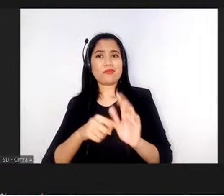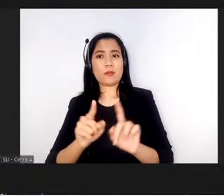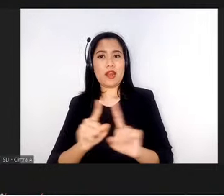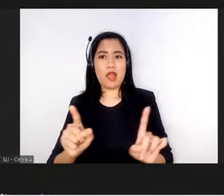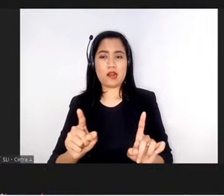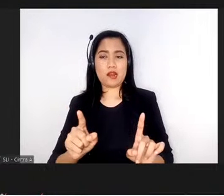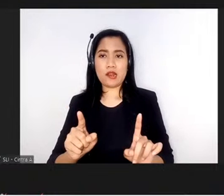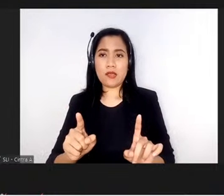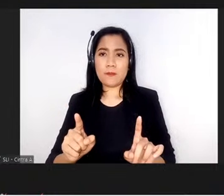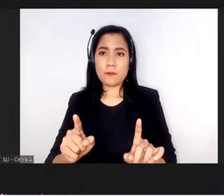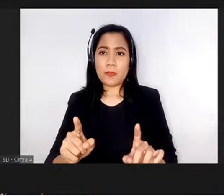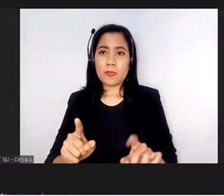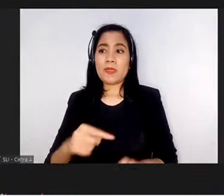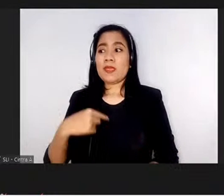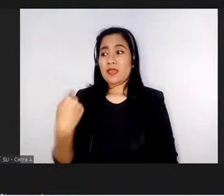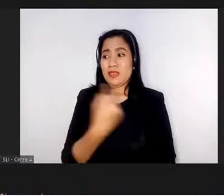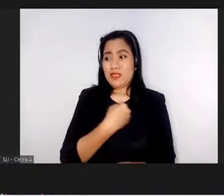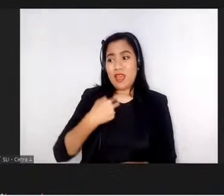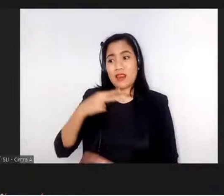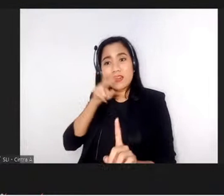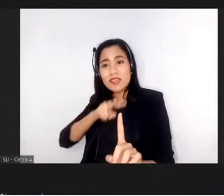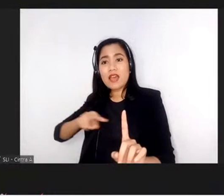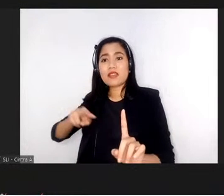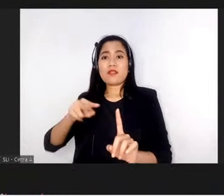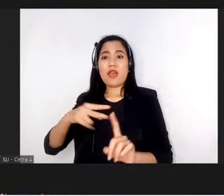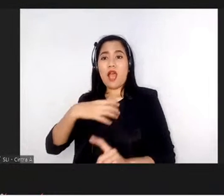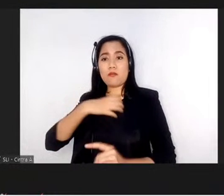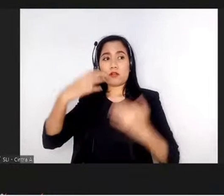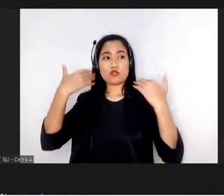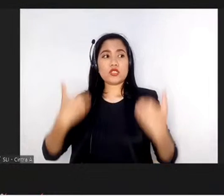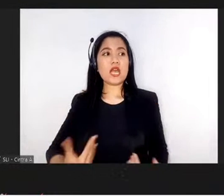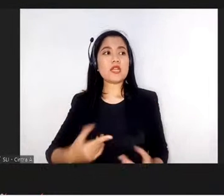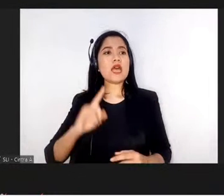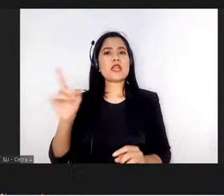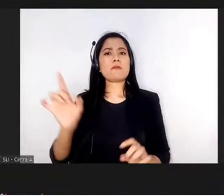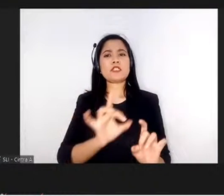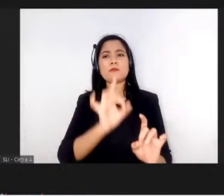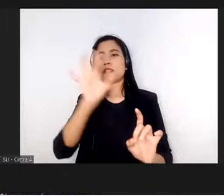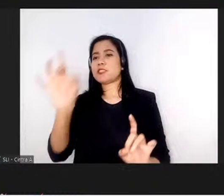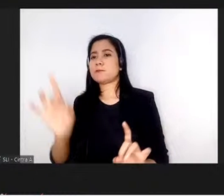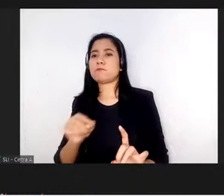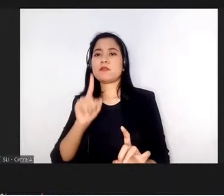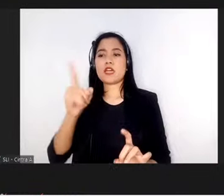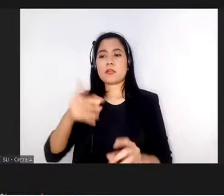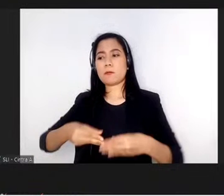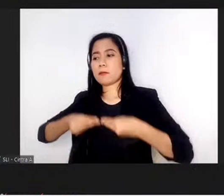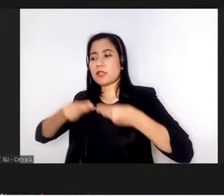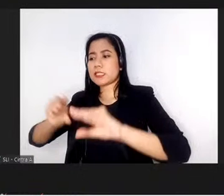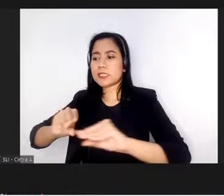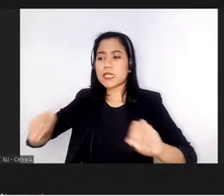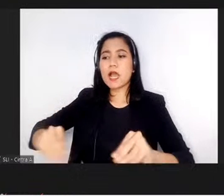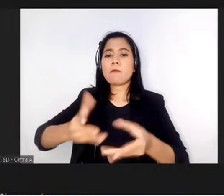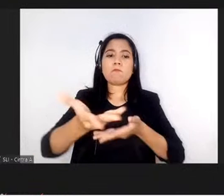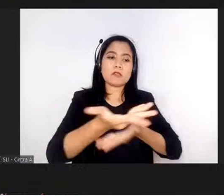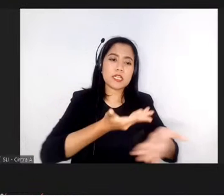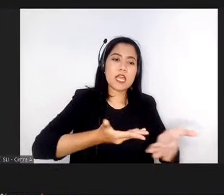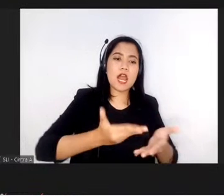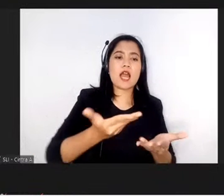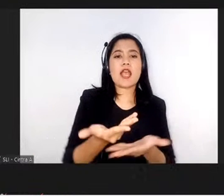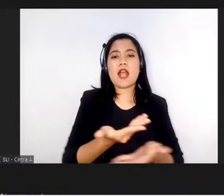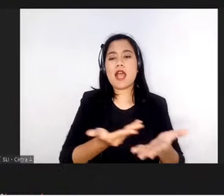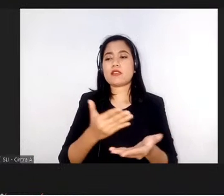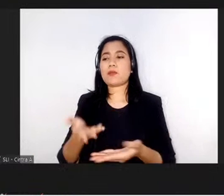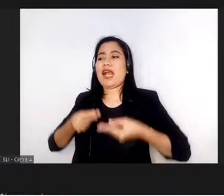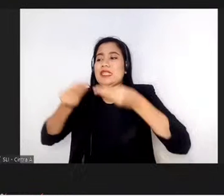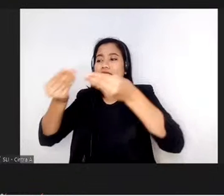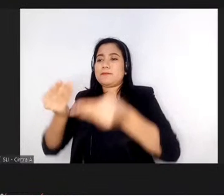hak manusia dari berbagai pihak dari sebagai pemberi kerja sebagai pemberi J layanan dan juga sebagai pemberi pinjaman dan